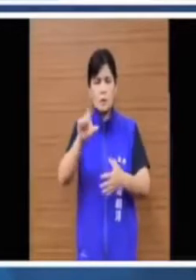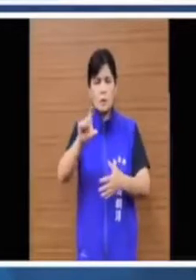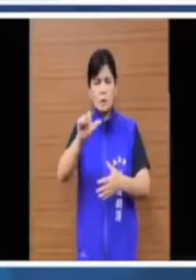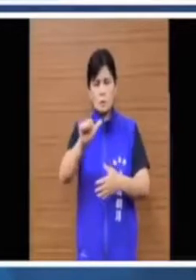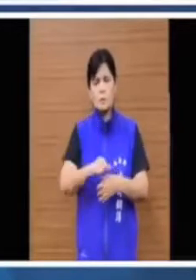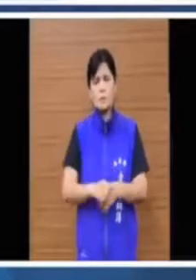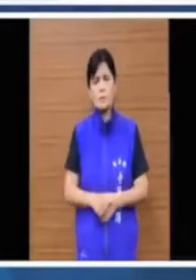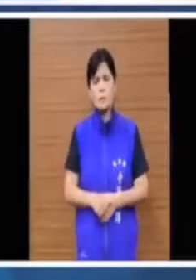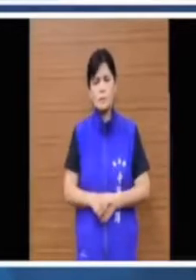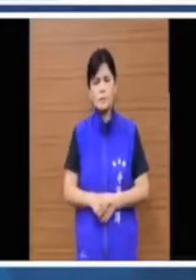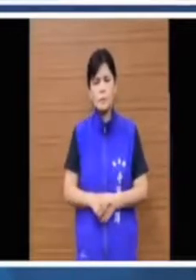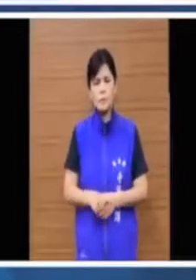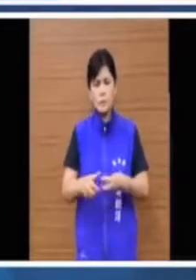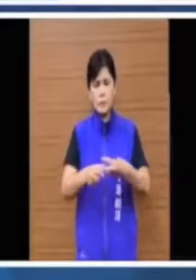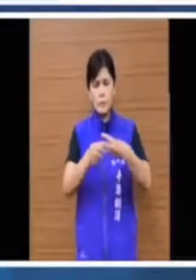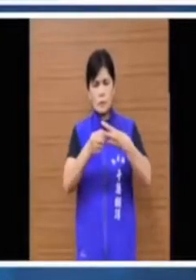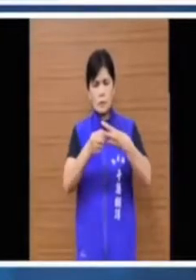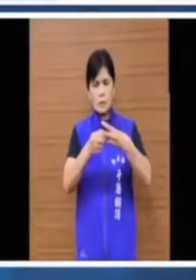那第三个是